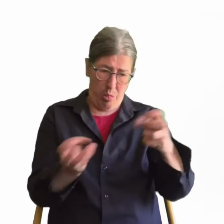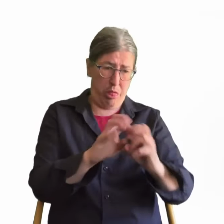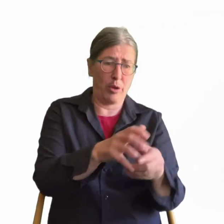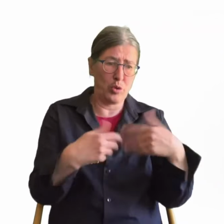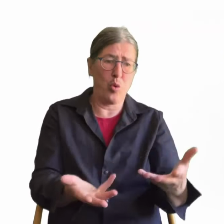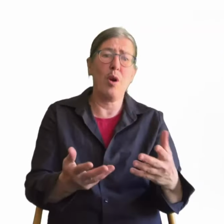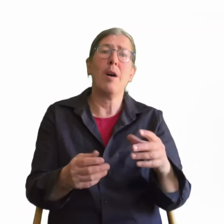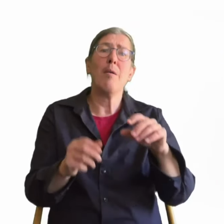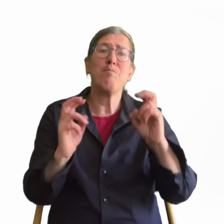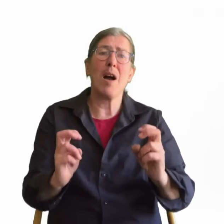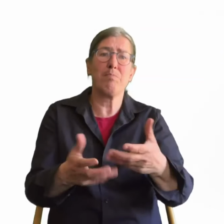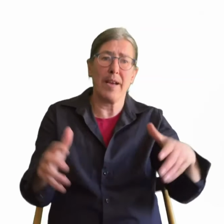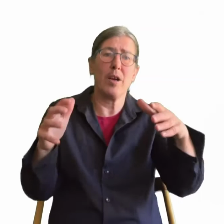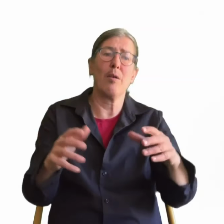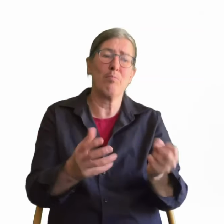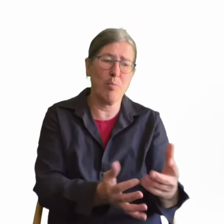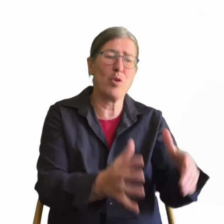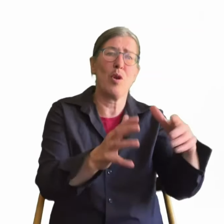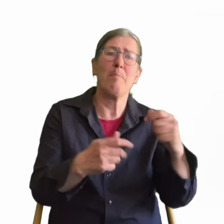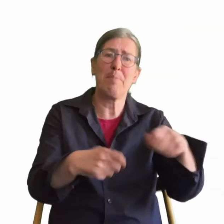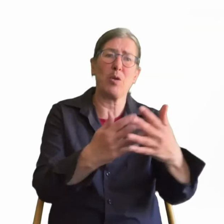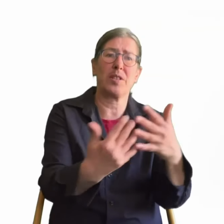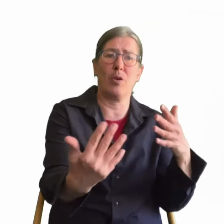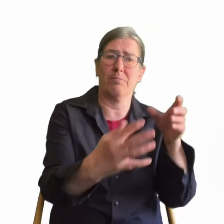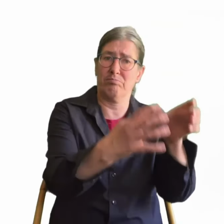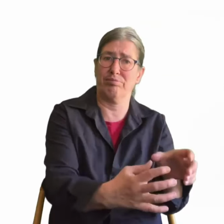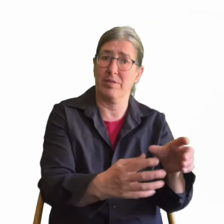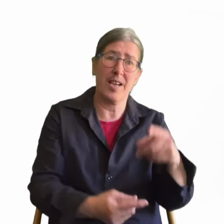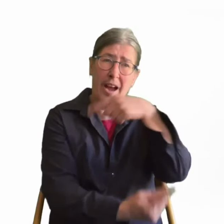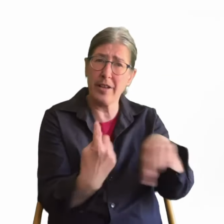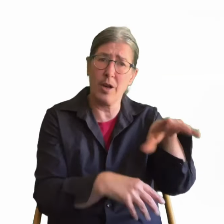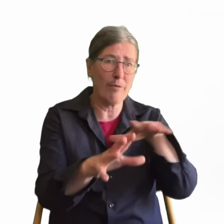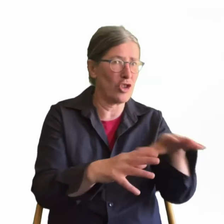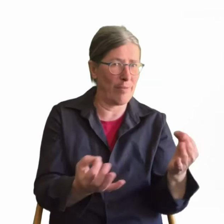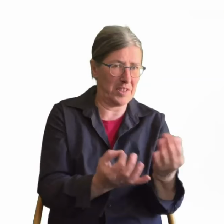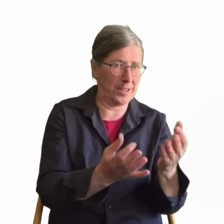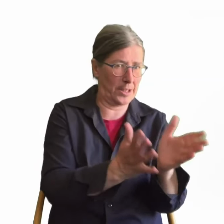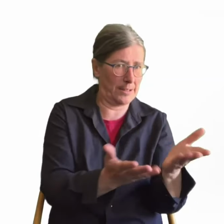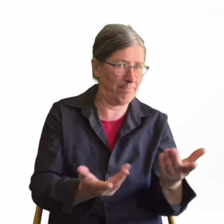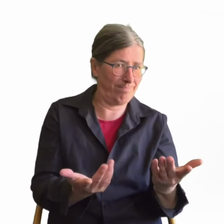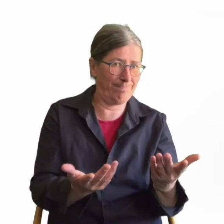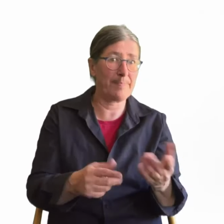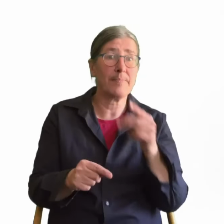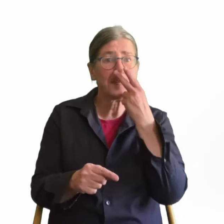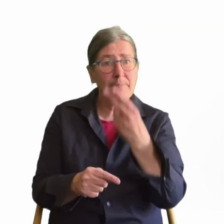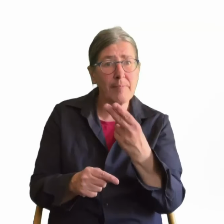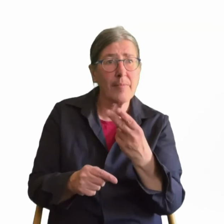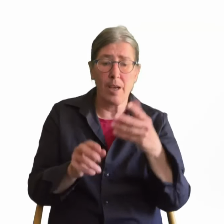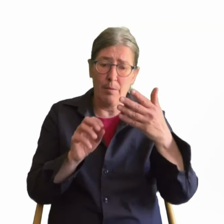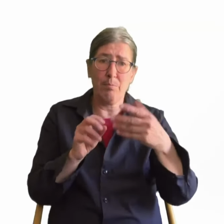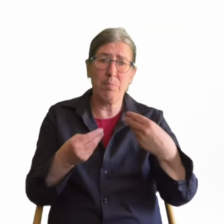werden Parkbänke, Blumenkübel oder Bauzaunfüße daraus gemacht. Mit Kreislaufwirtschaft hat das wenig zu tun. Hier seht